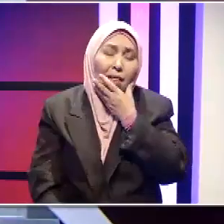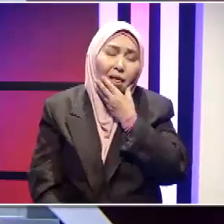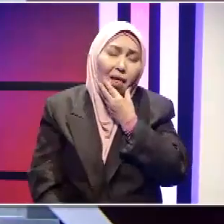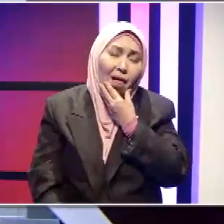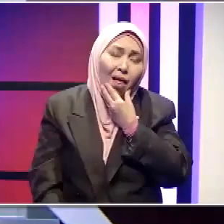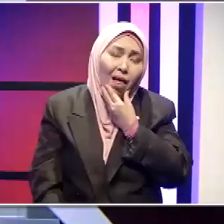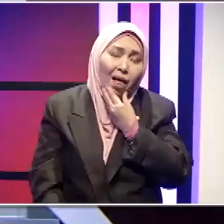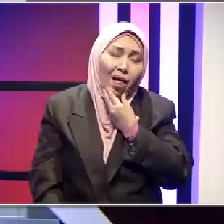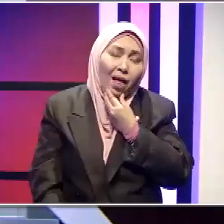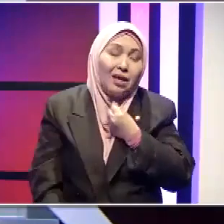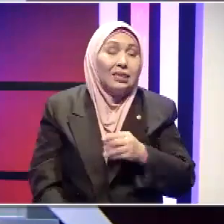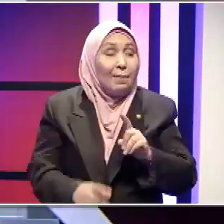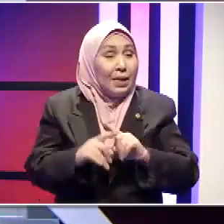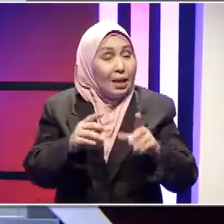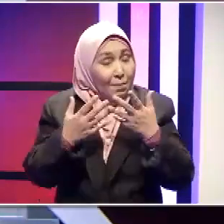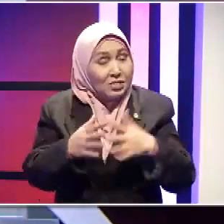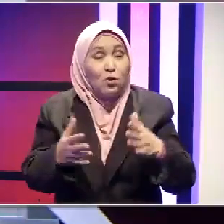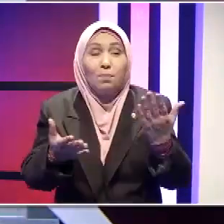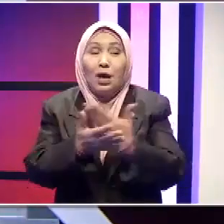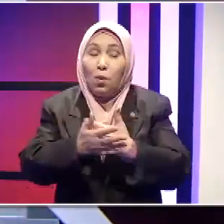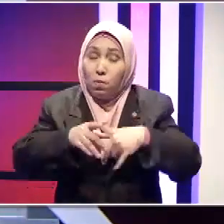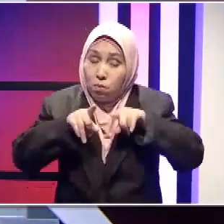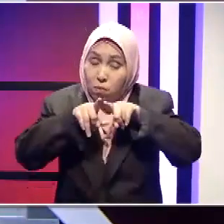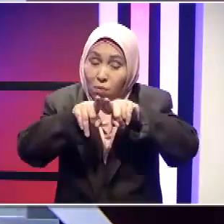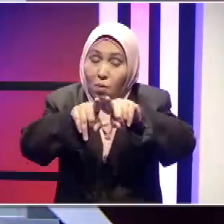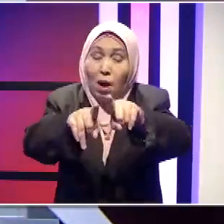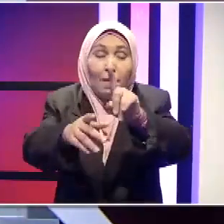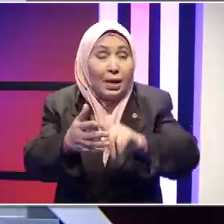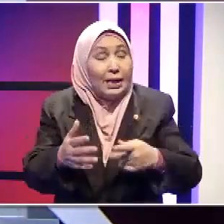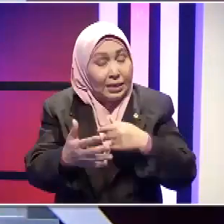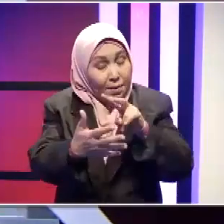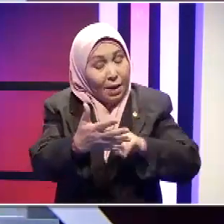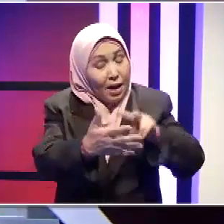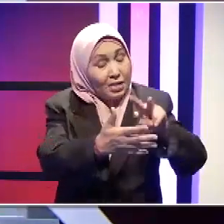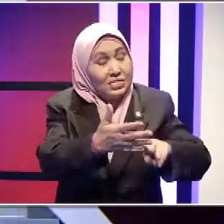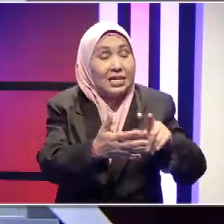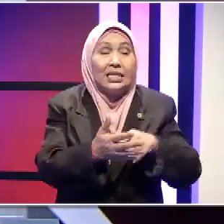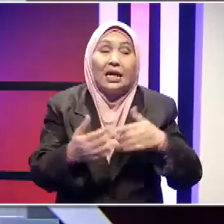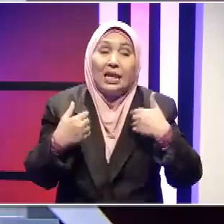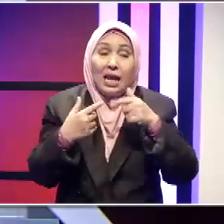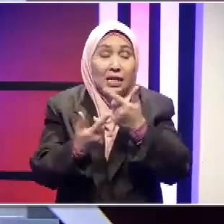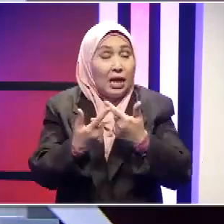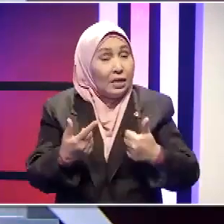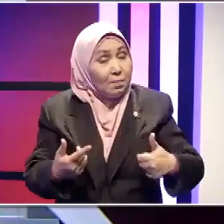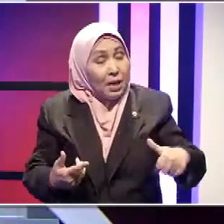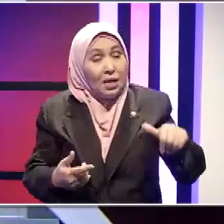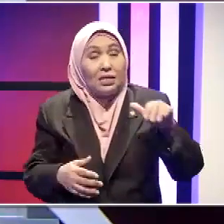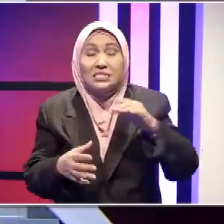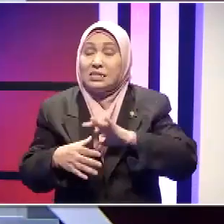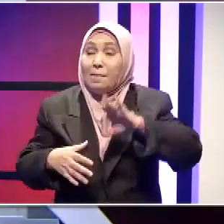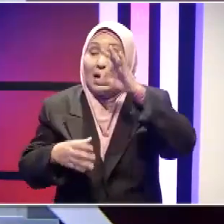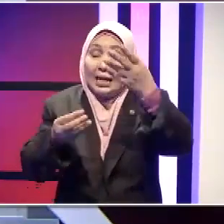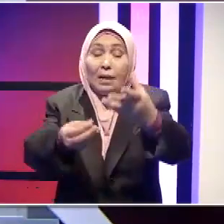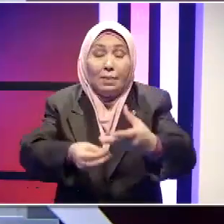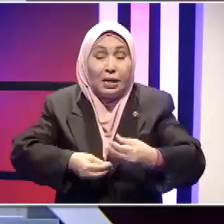kita sejajarkan dengan apel yang kita baca jadi ini adalah daripada semangat